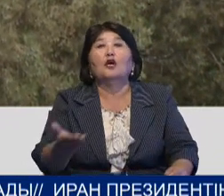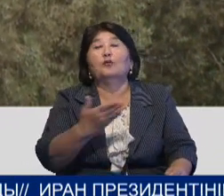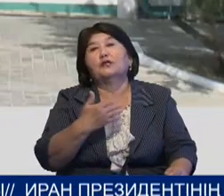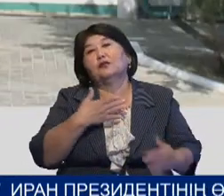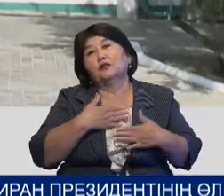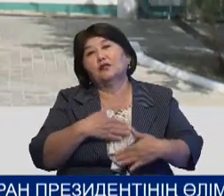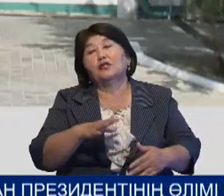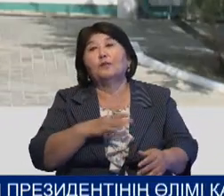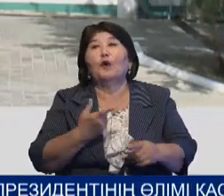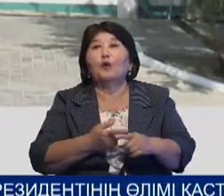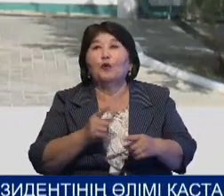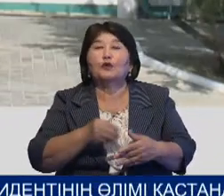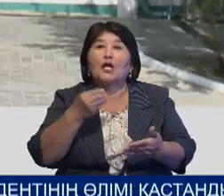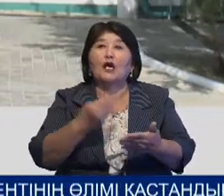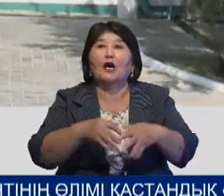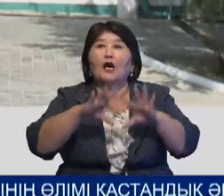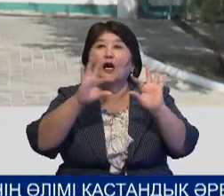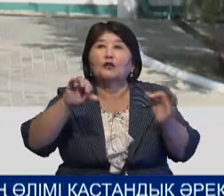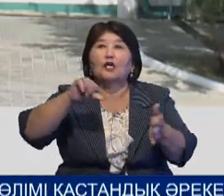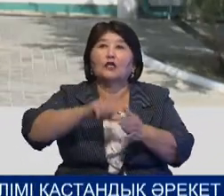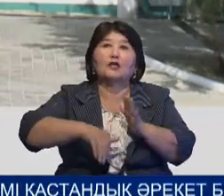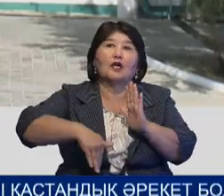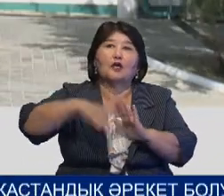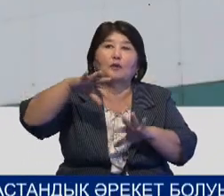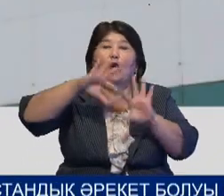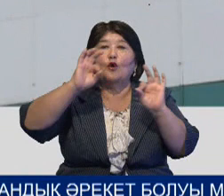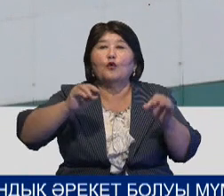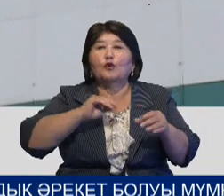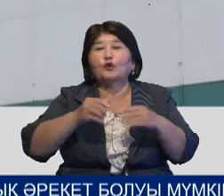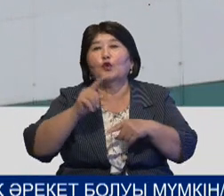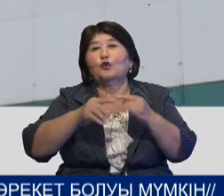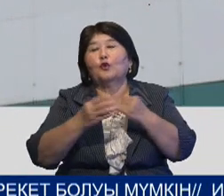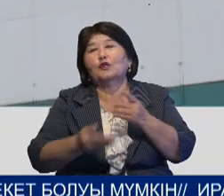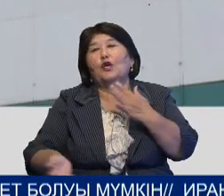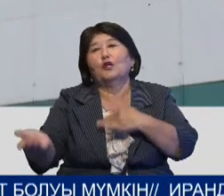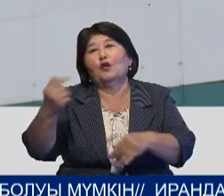риза болдық. Осылайша қастерлі өнердің байрағын биіктеткен өнер ұжымы туған жерге